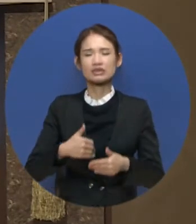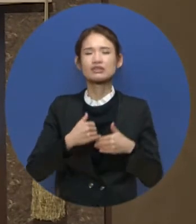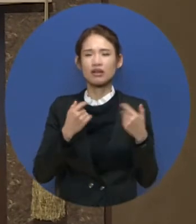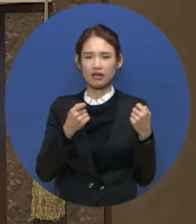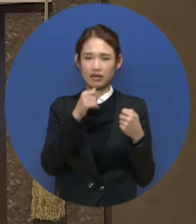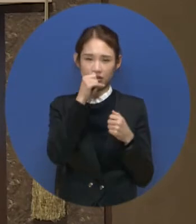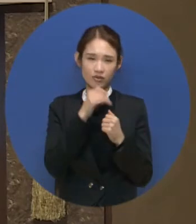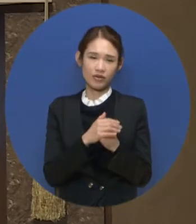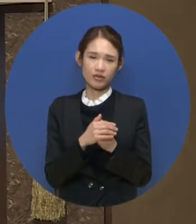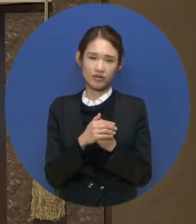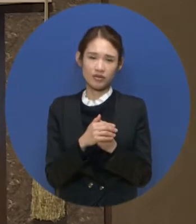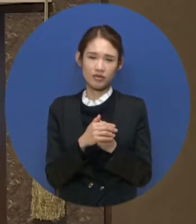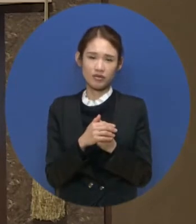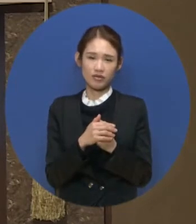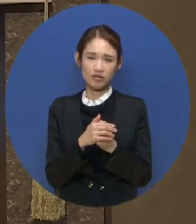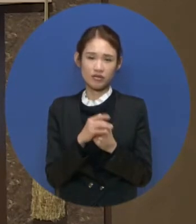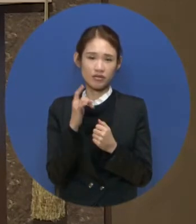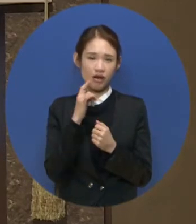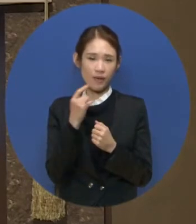시대가 됐습니다. 그래서